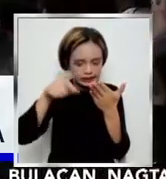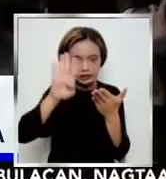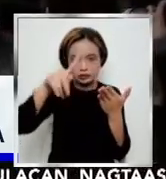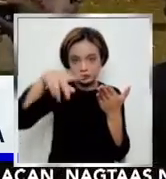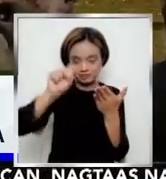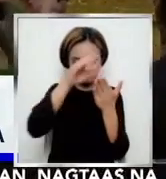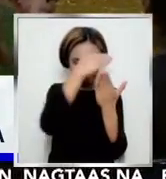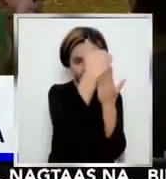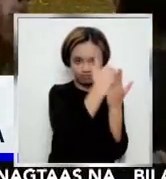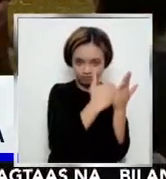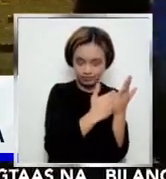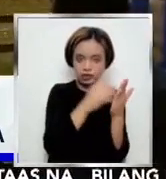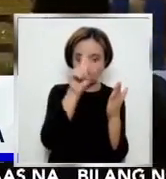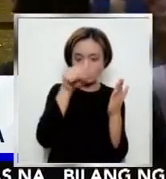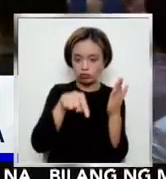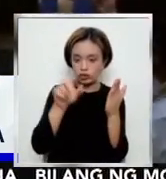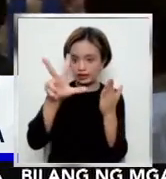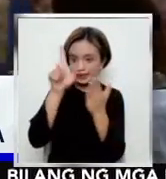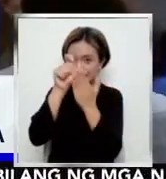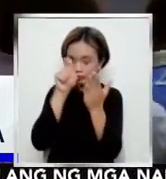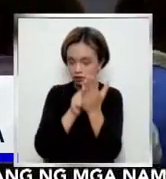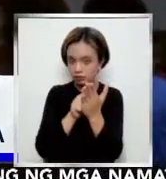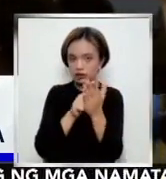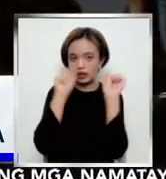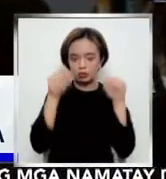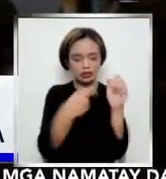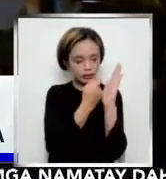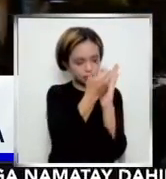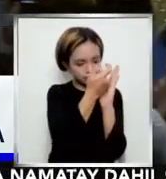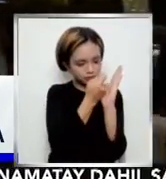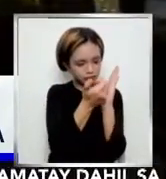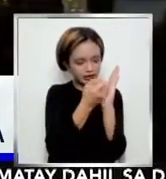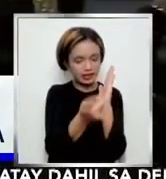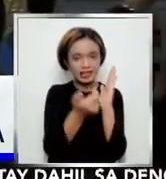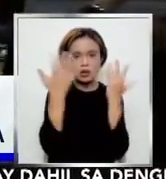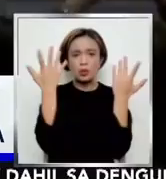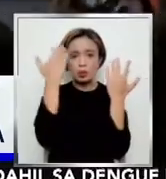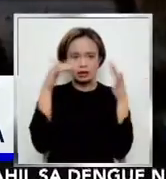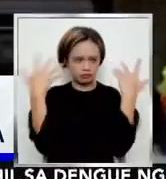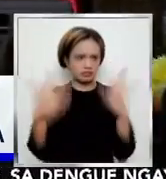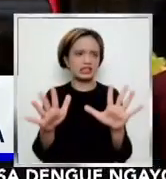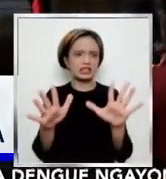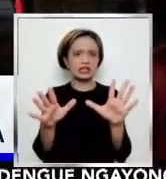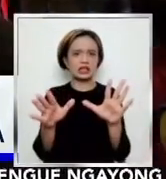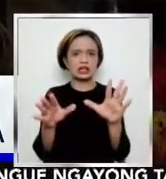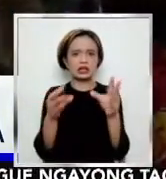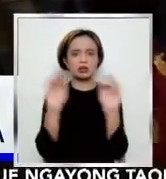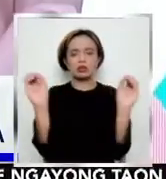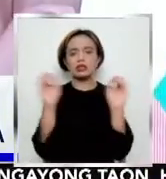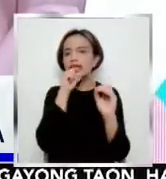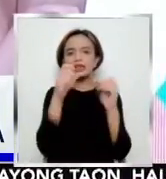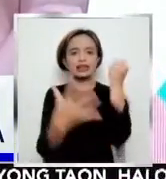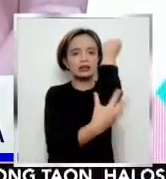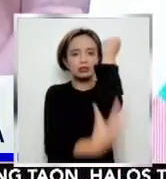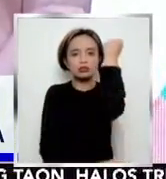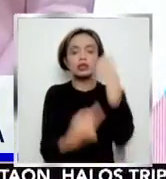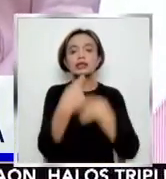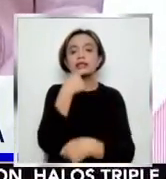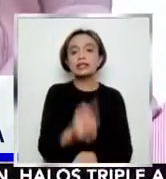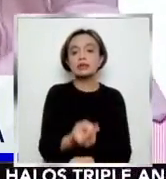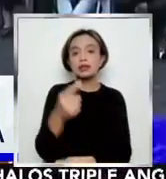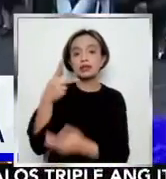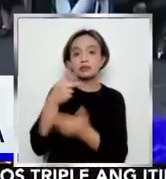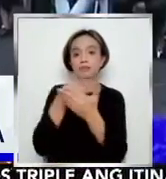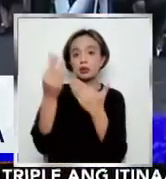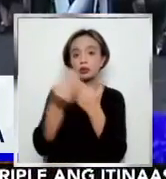unang tinukoy ng kagawaran na pwede na maalis sa programa dahil nakaahon na sa kahirapan. Sabi ng program manager ng 4Ps,